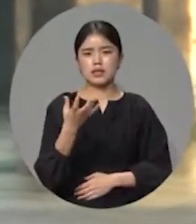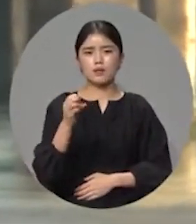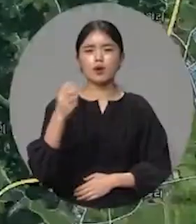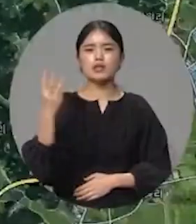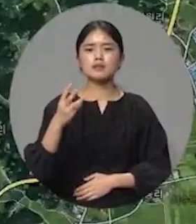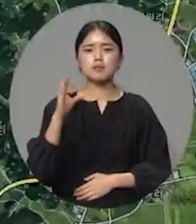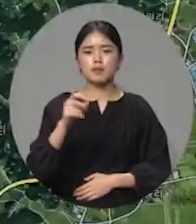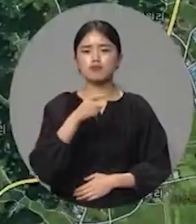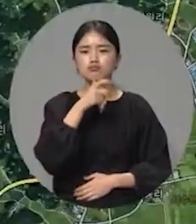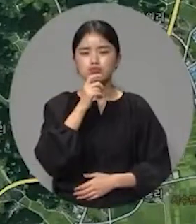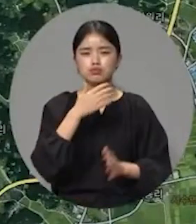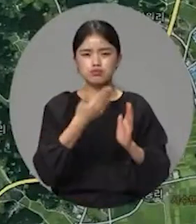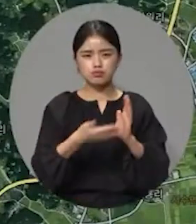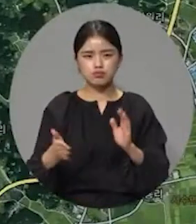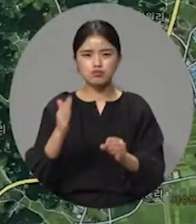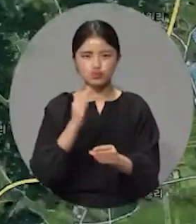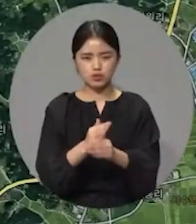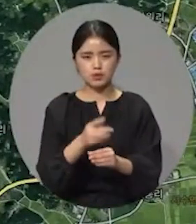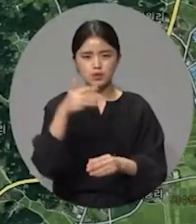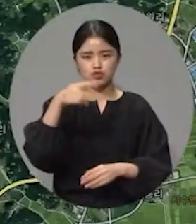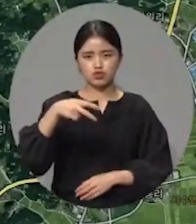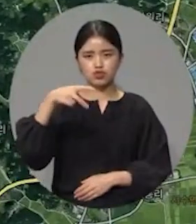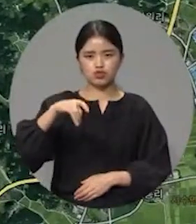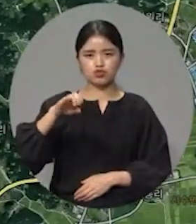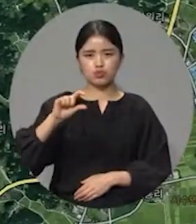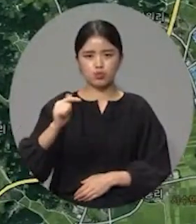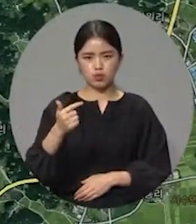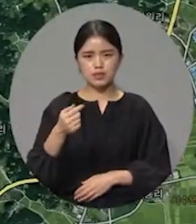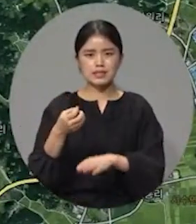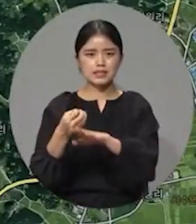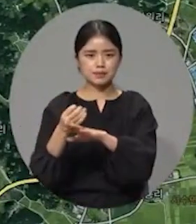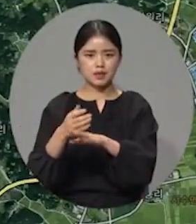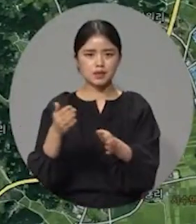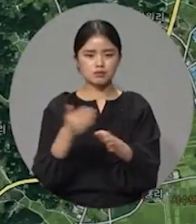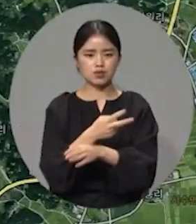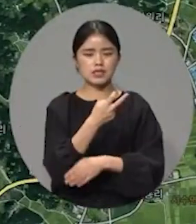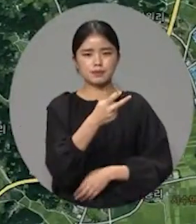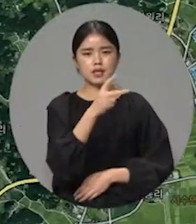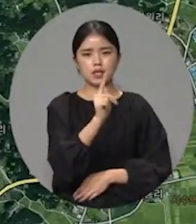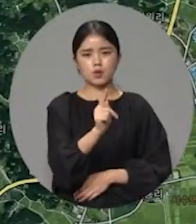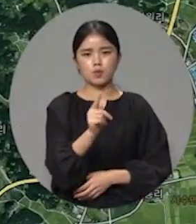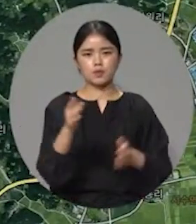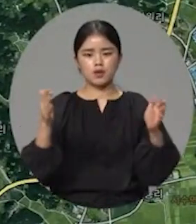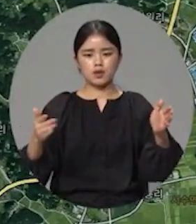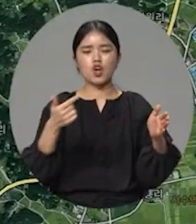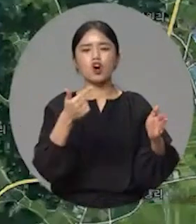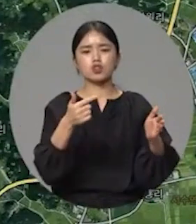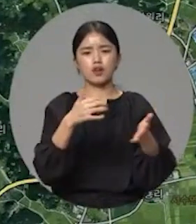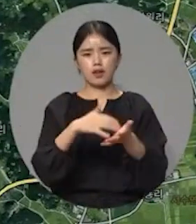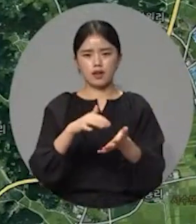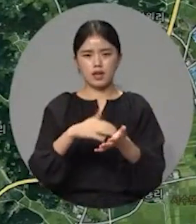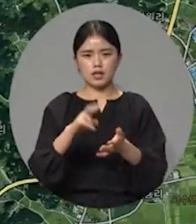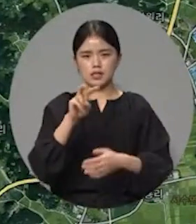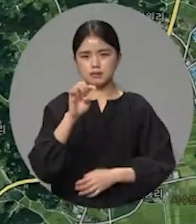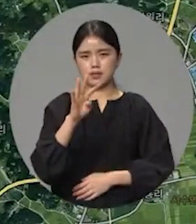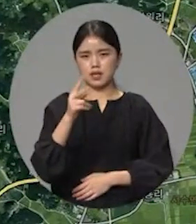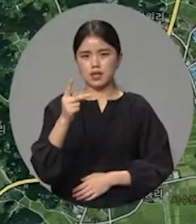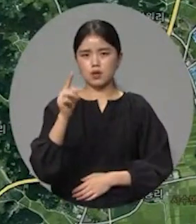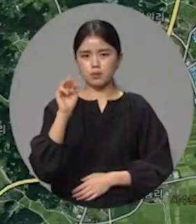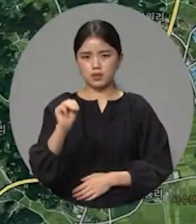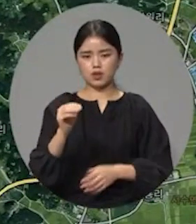공급하고 있으며 취수원은 금강 하구둑에서 12km까지 6개, 24km